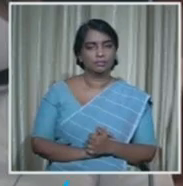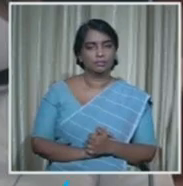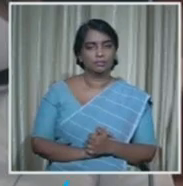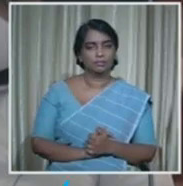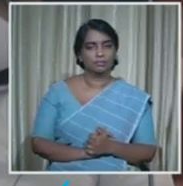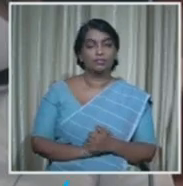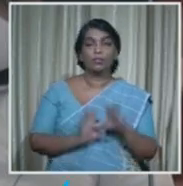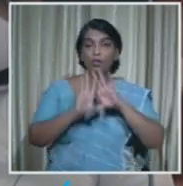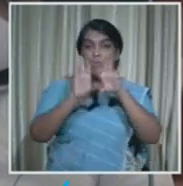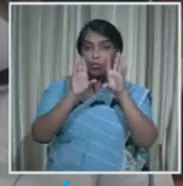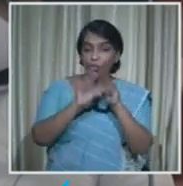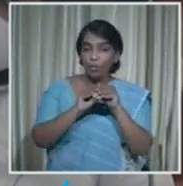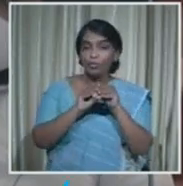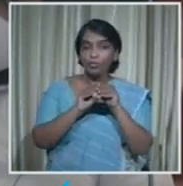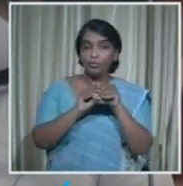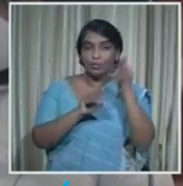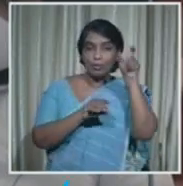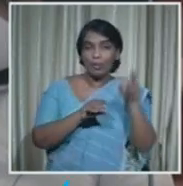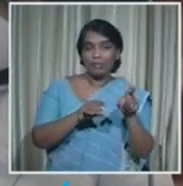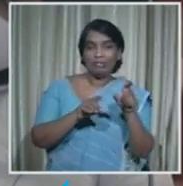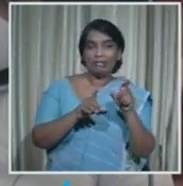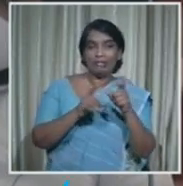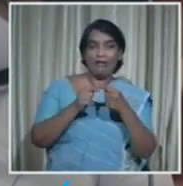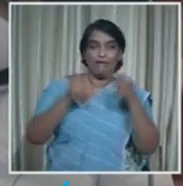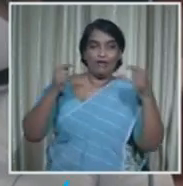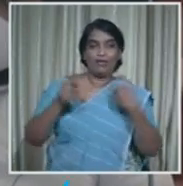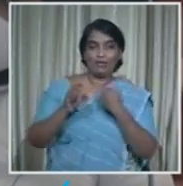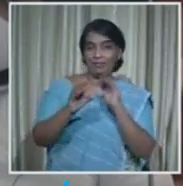kudu apeksakaya vela yana velave,